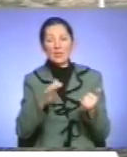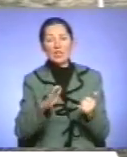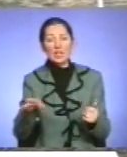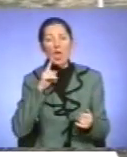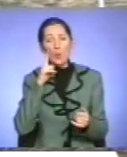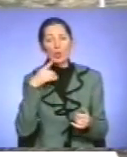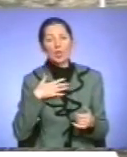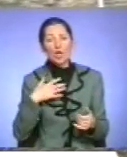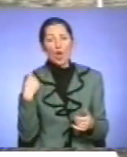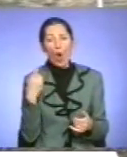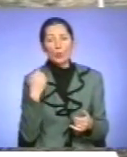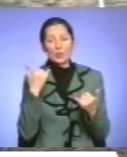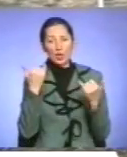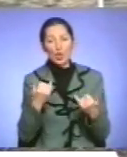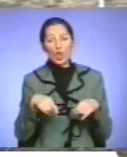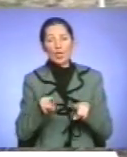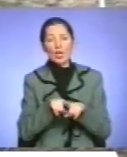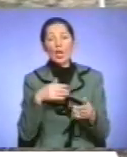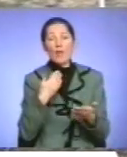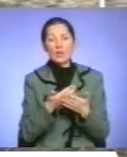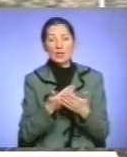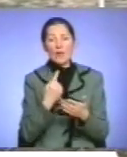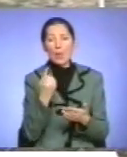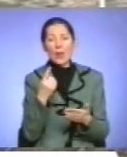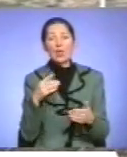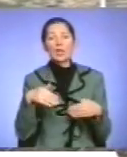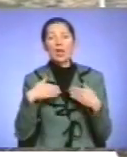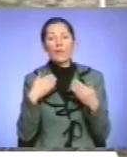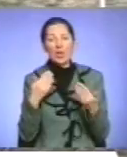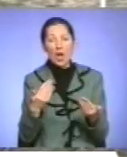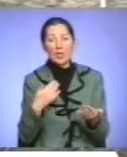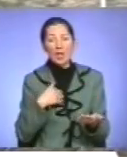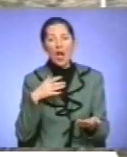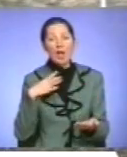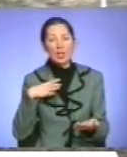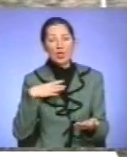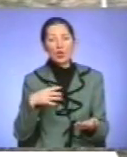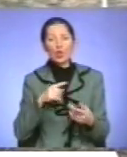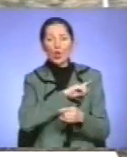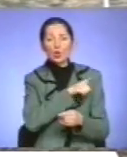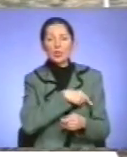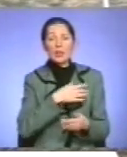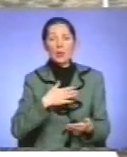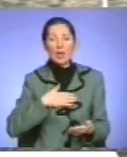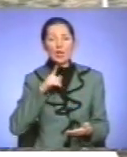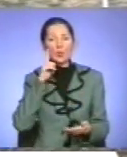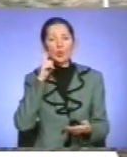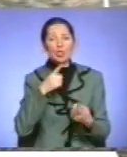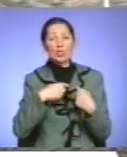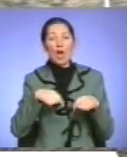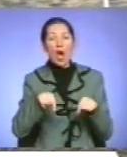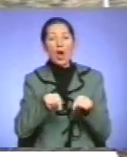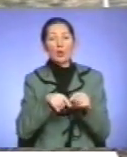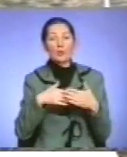сьогодні такий взірцевий перший варіант. І я надіюсь, що зусиллями наших і молодіжних громадських